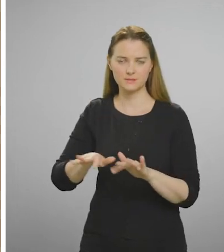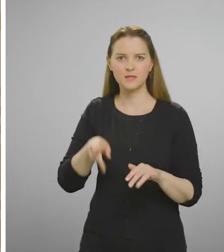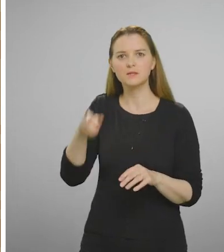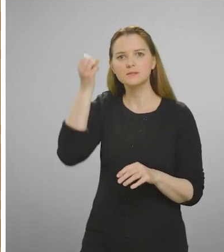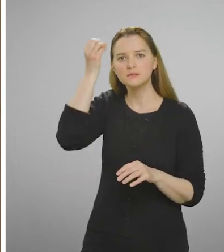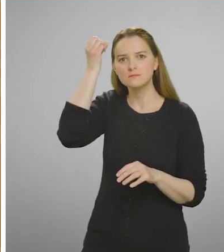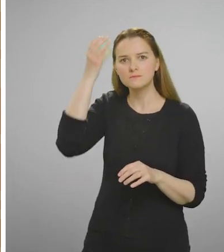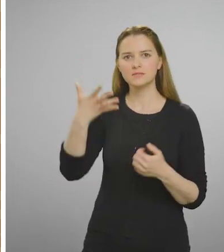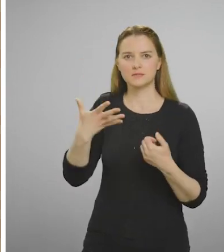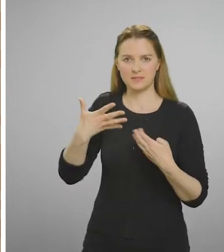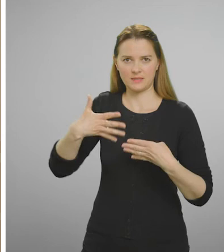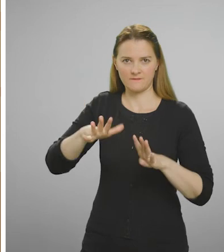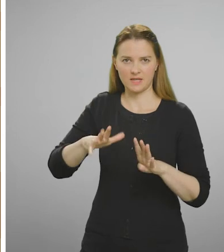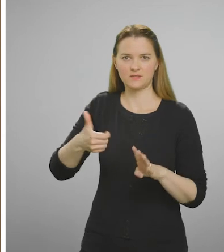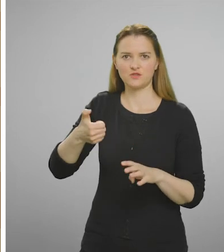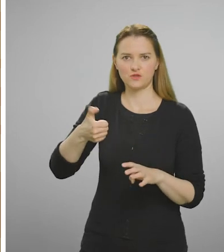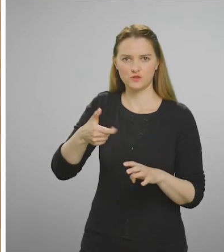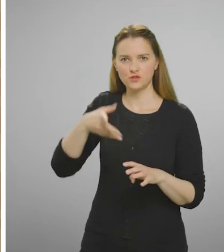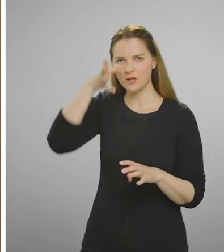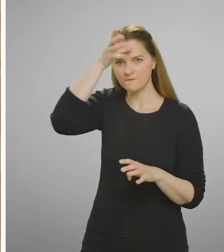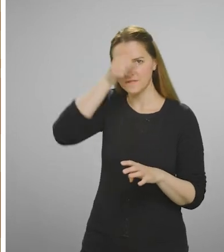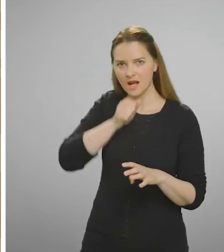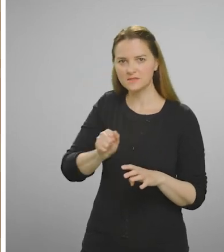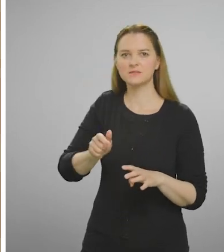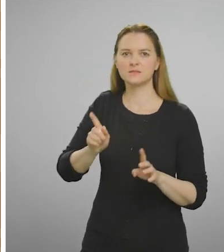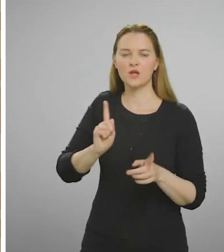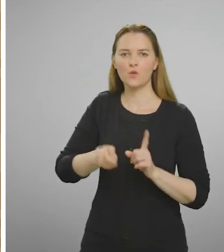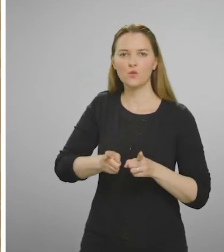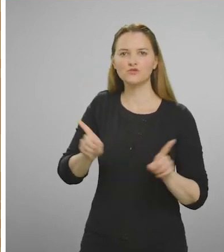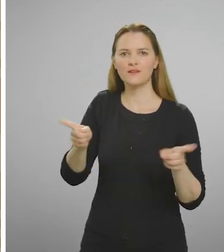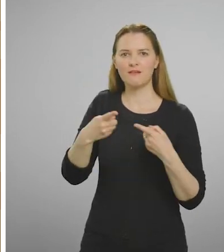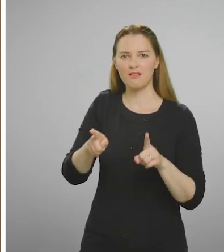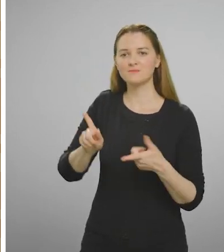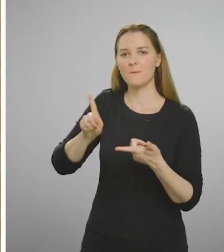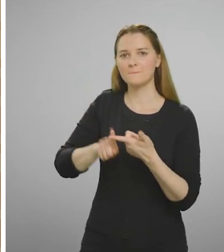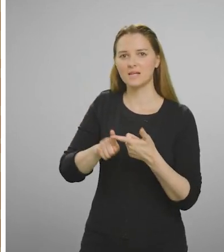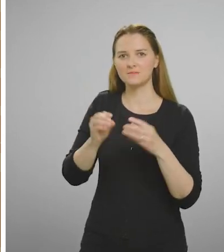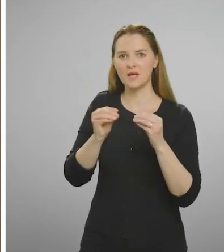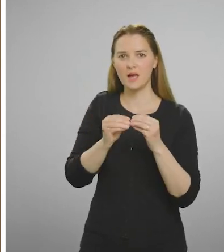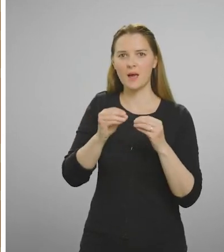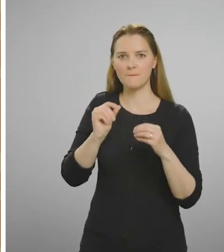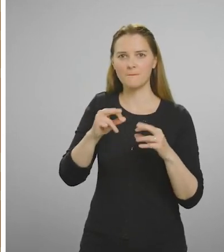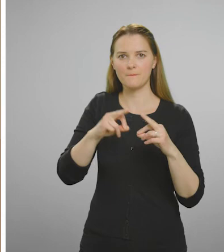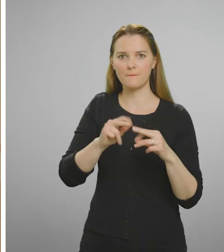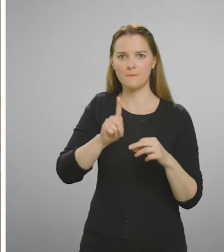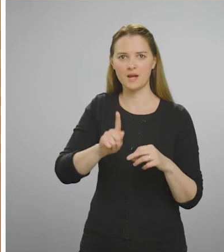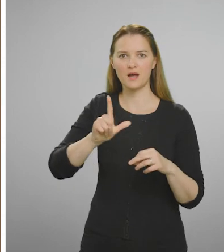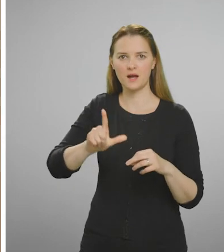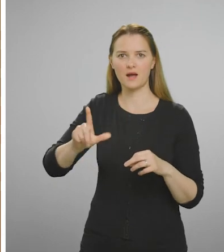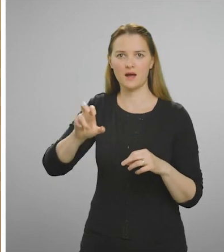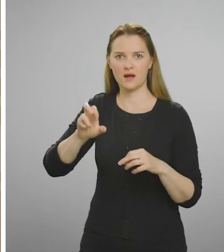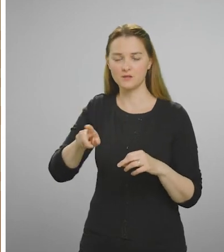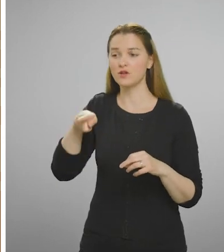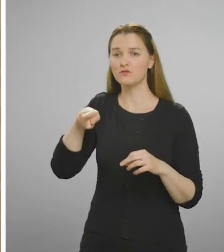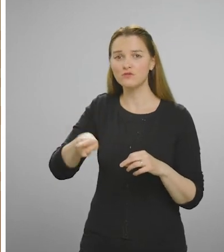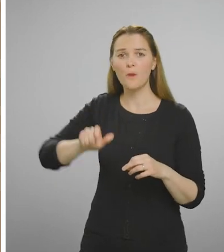prstima, a osmislio ga je u 19. stoljeću francuski slijepi učitelj glazbe Louis Braille. Ono je temelj pismenosti